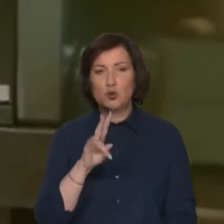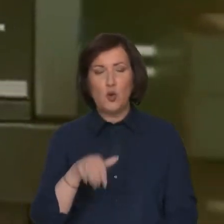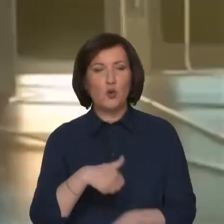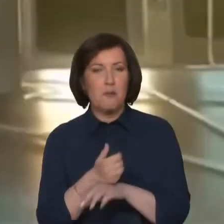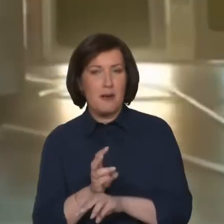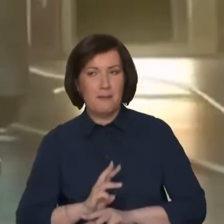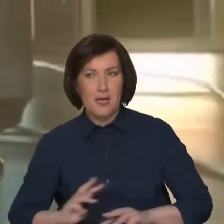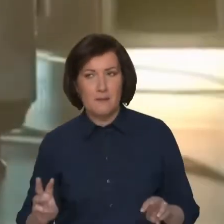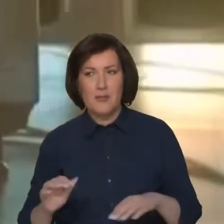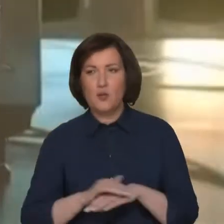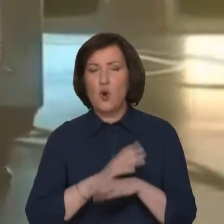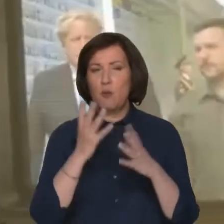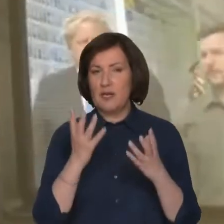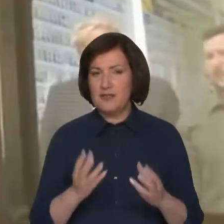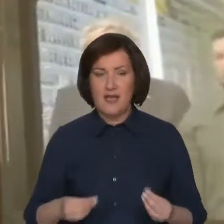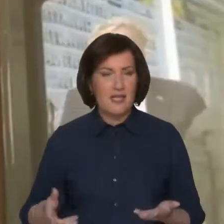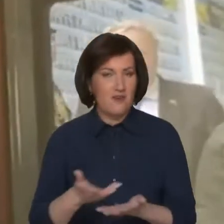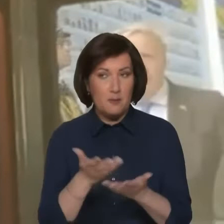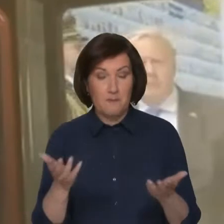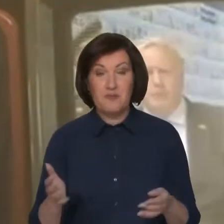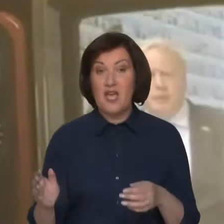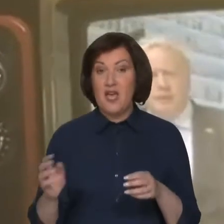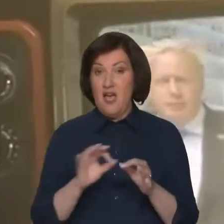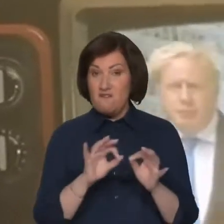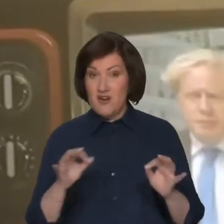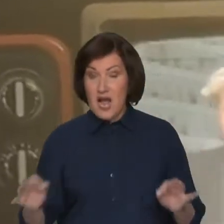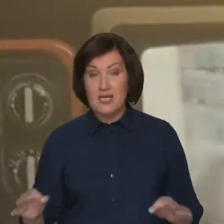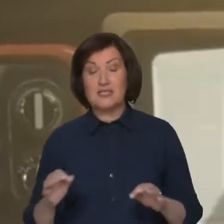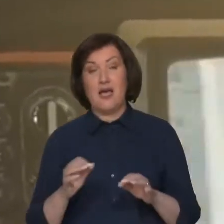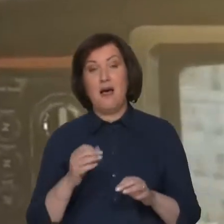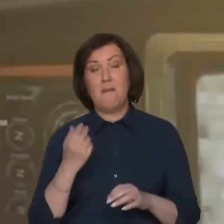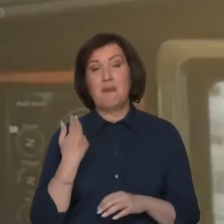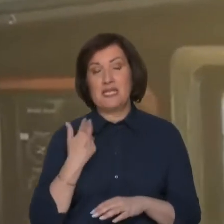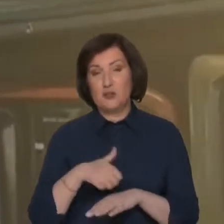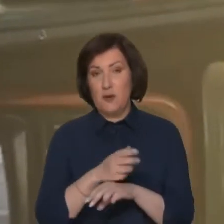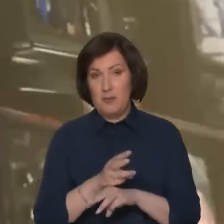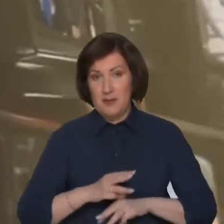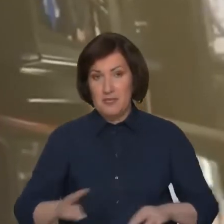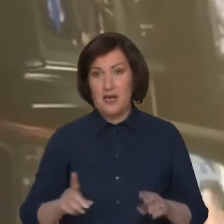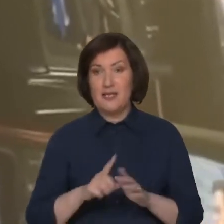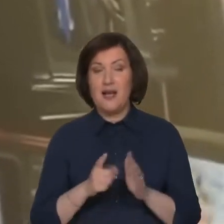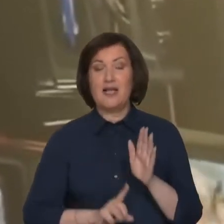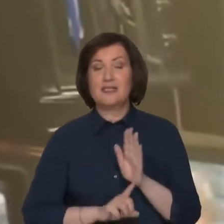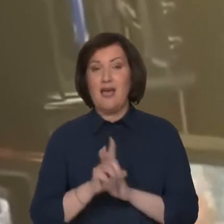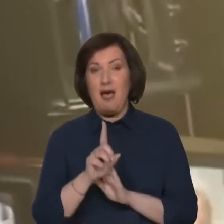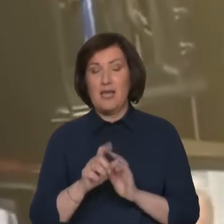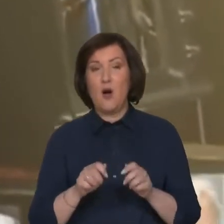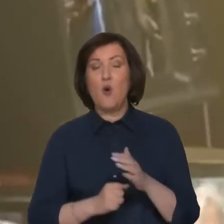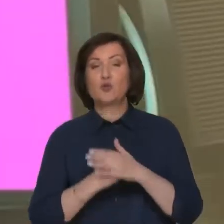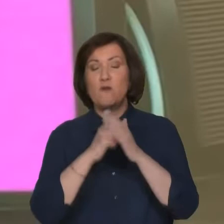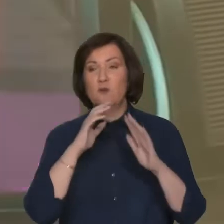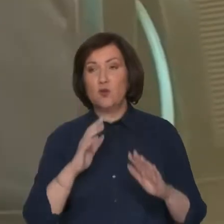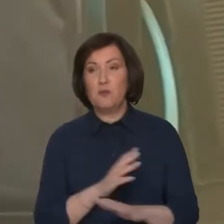Борес. Добрий день, everybody! Фраза британського прем'єра Бориса Джонсона, яка стала основою пісні, набрала понад